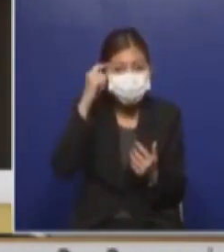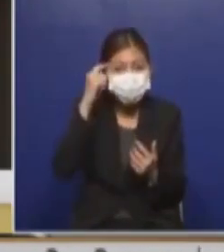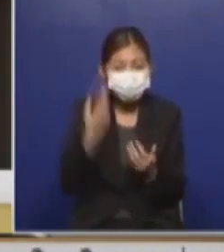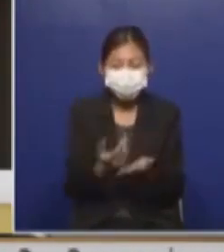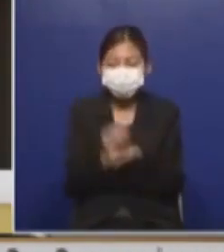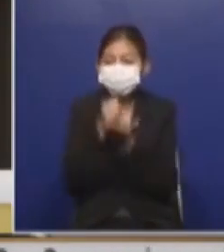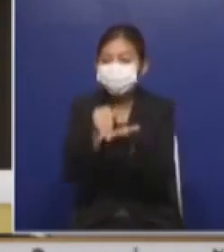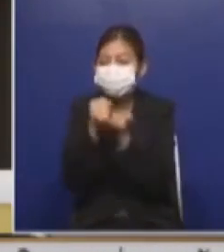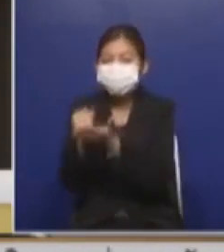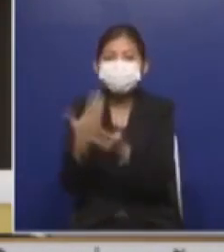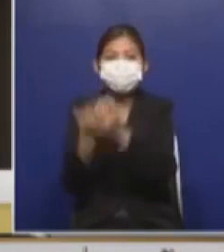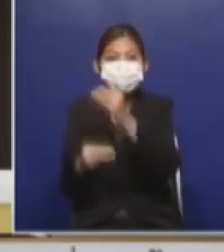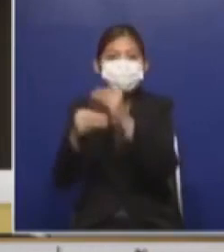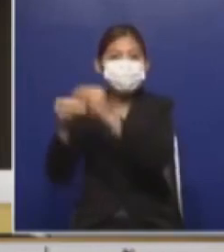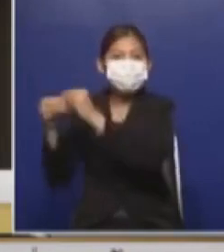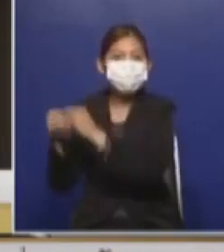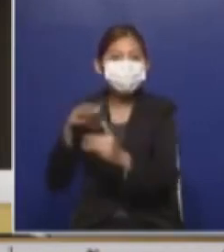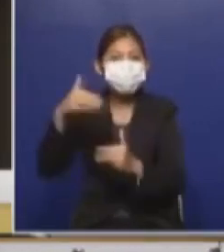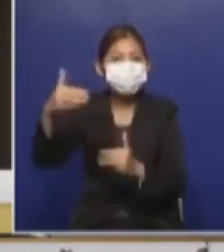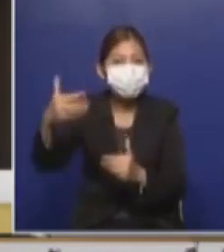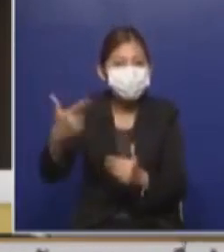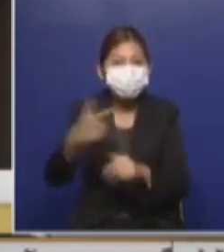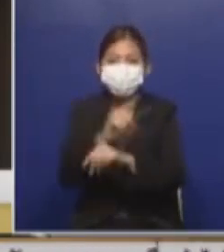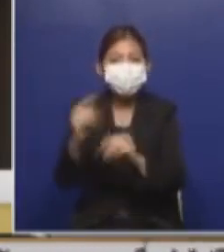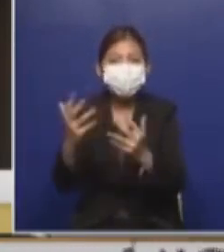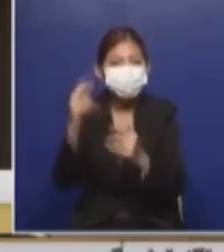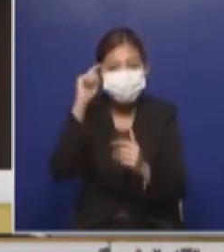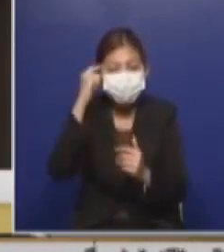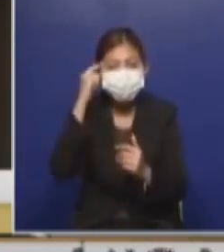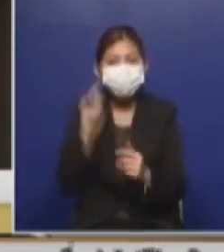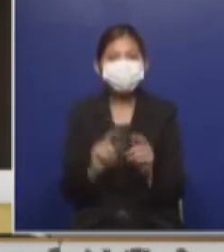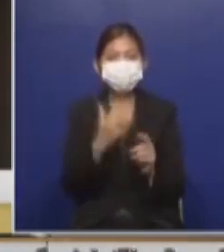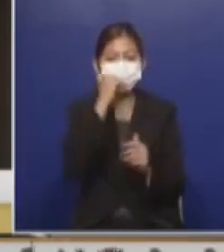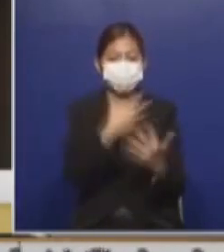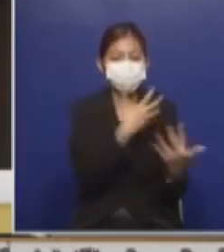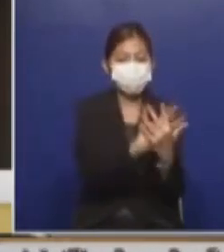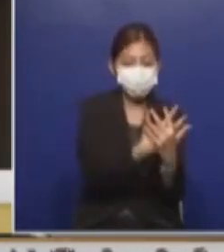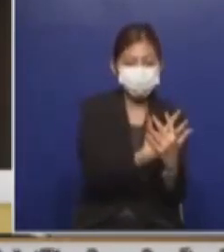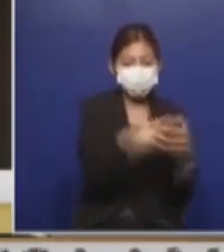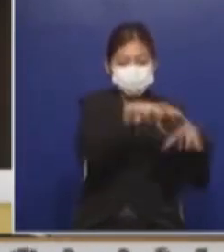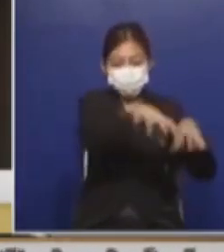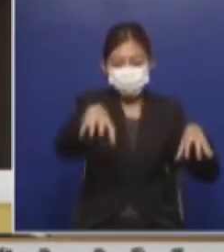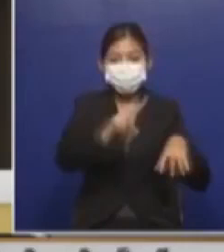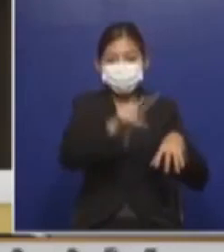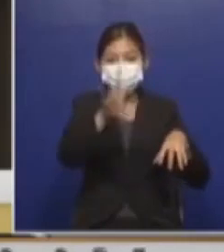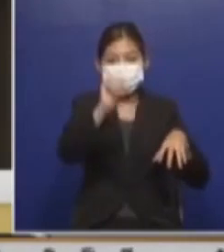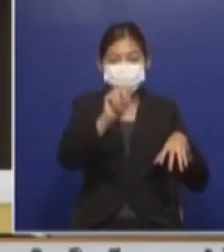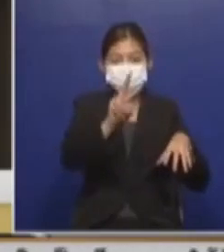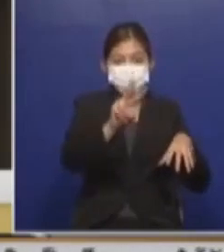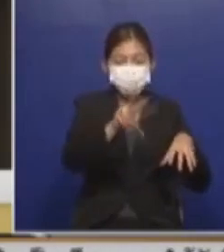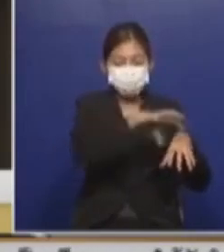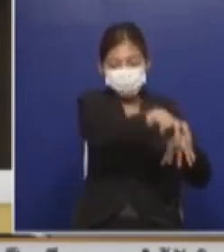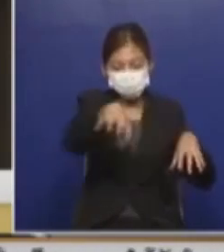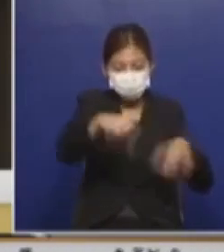ไหร่อย่างงบประมาณในการป้องกันการแพร่ระบาดในเรือนจำ142แห่งทั่วประเทศปี